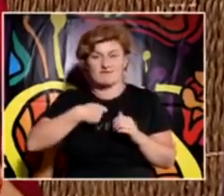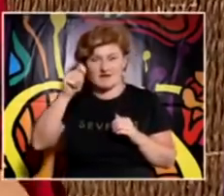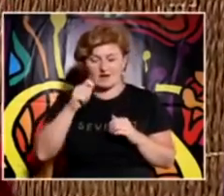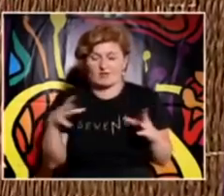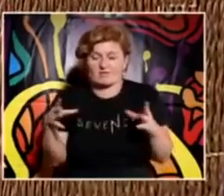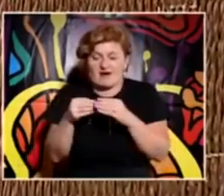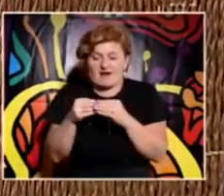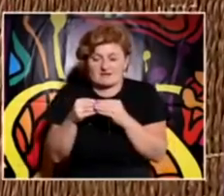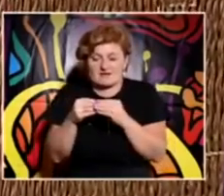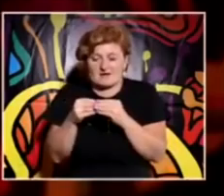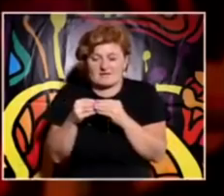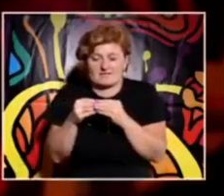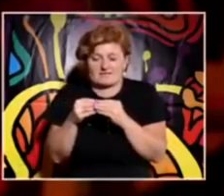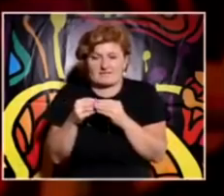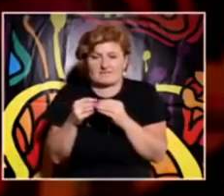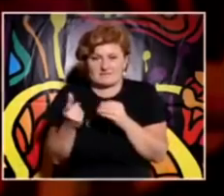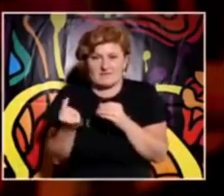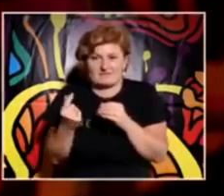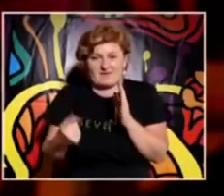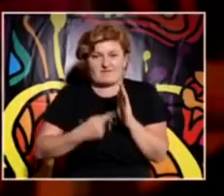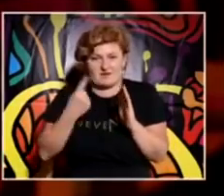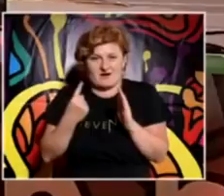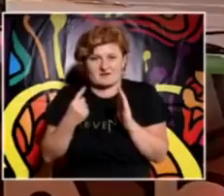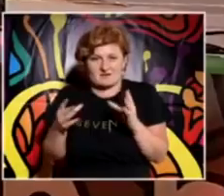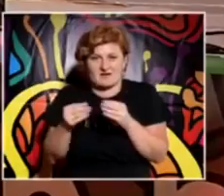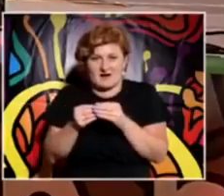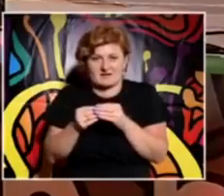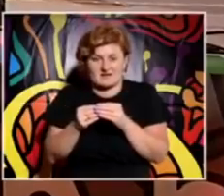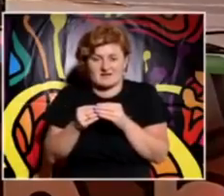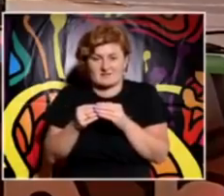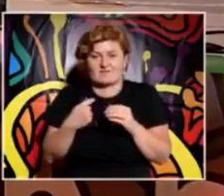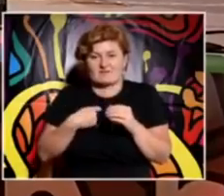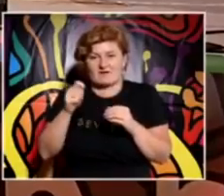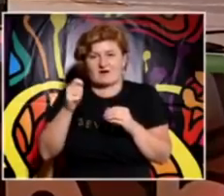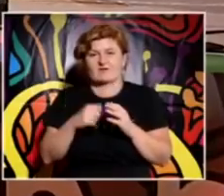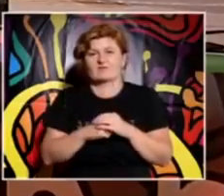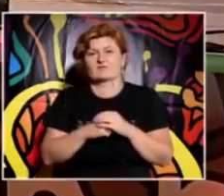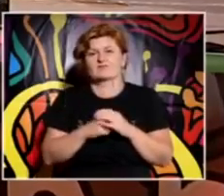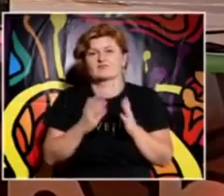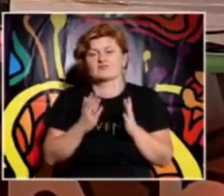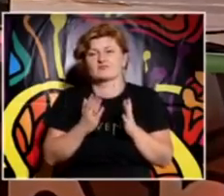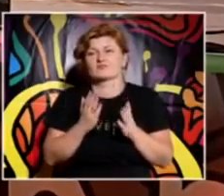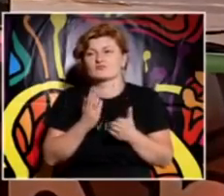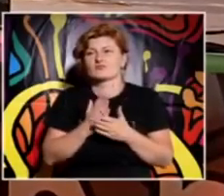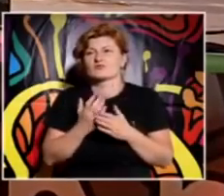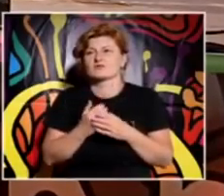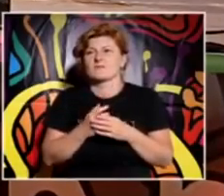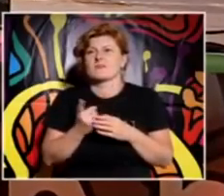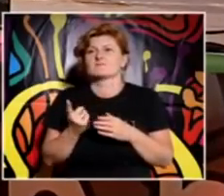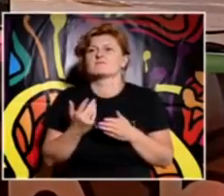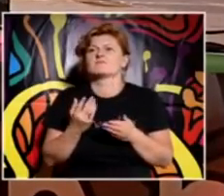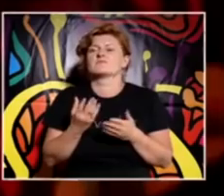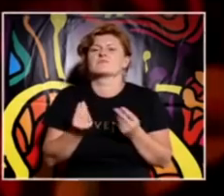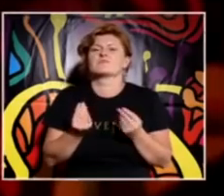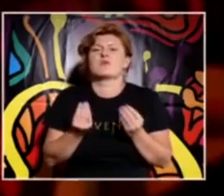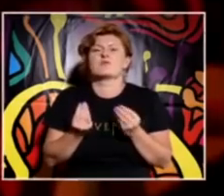dla mnie w sumie spore przeżycie. Starałam się być... Odzwyczaiłam się totalnie od podróżowania. Tylko po kiego diabła zabierać w